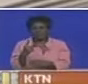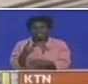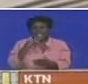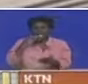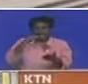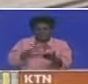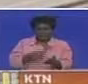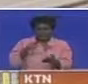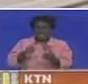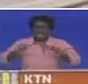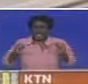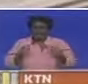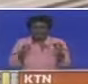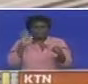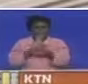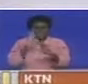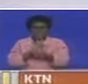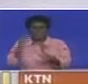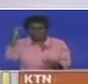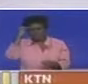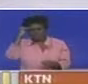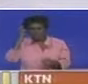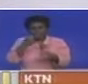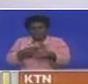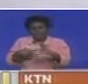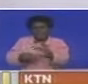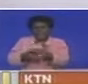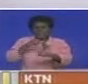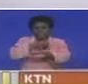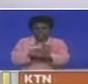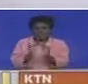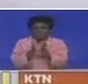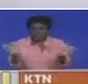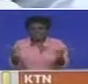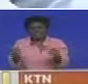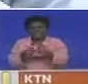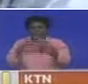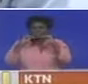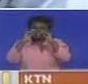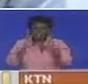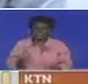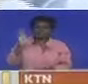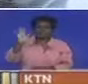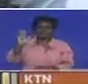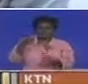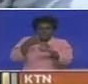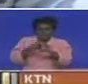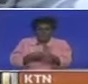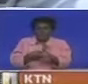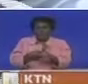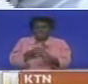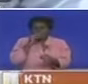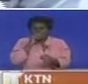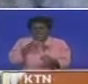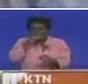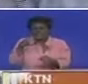Barua zitakazowafurahisha idadi kuu ya wanafunzi wa shule za msingi za umma na hata walimu wao ikilinganishwa na waliotoka katika shule za